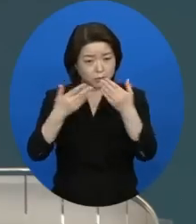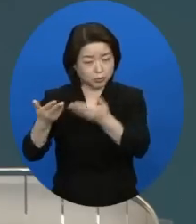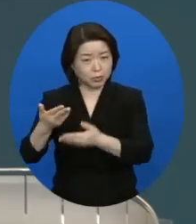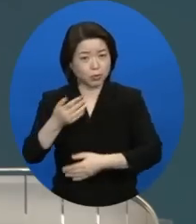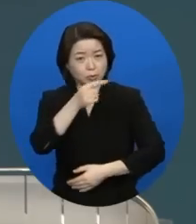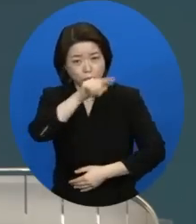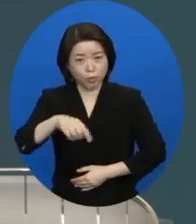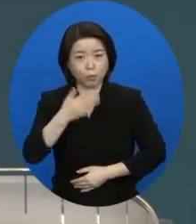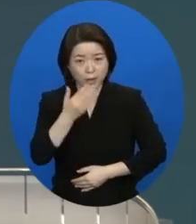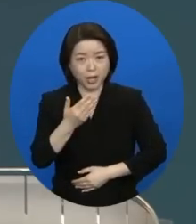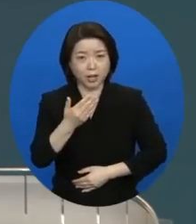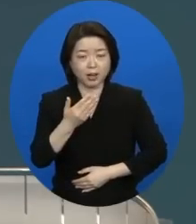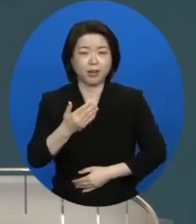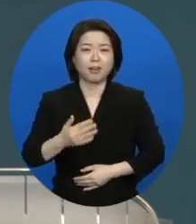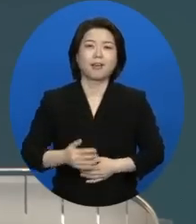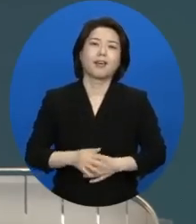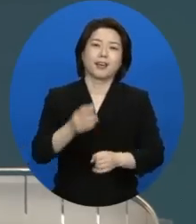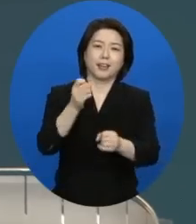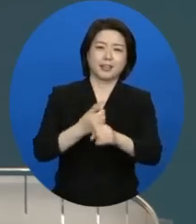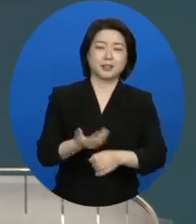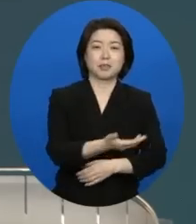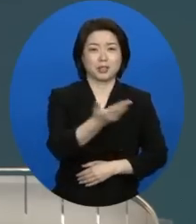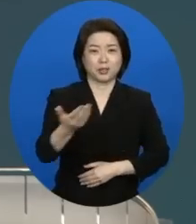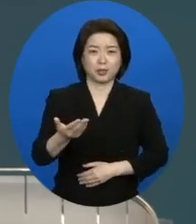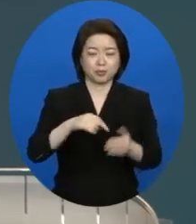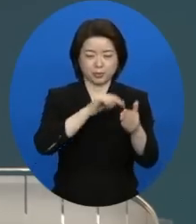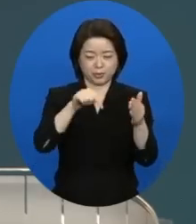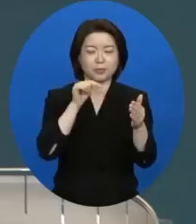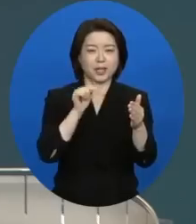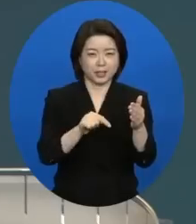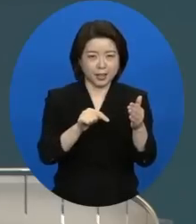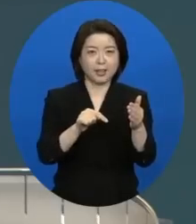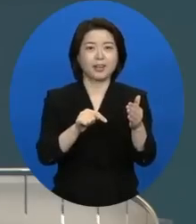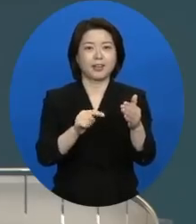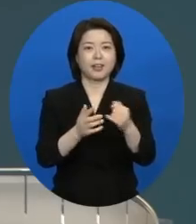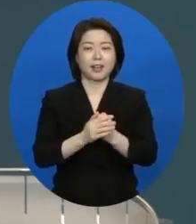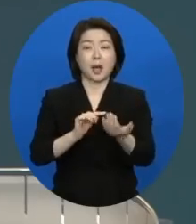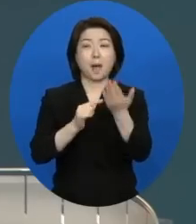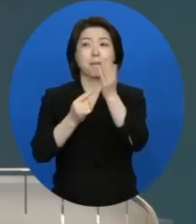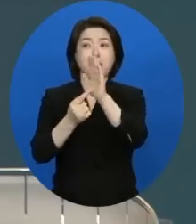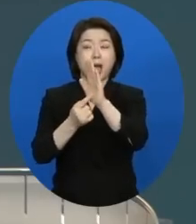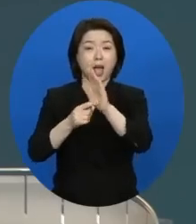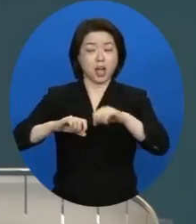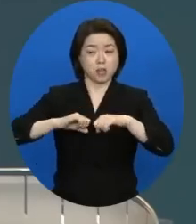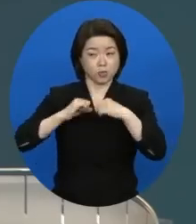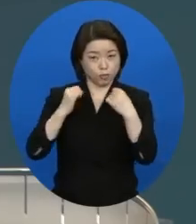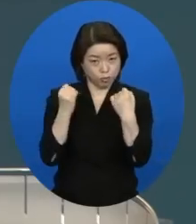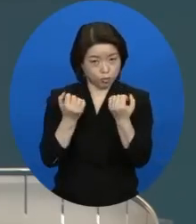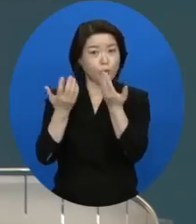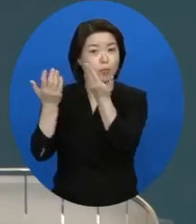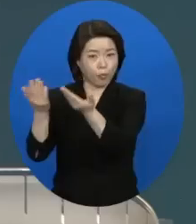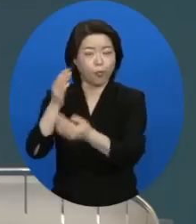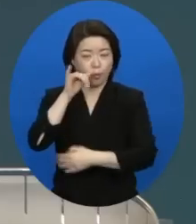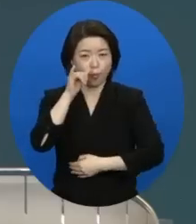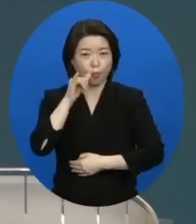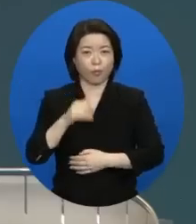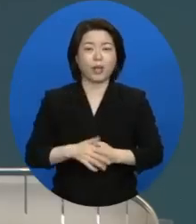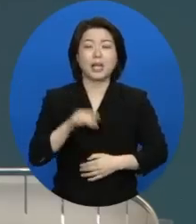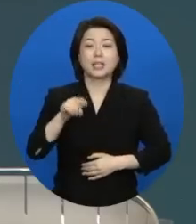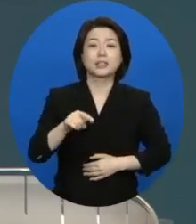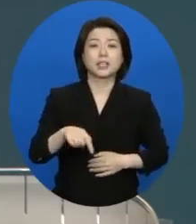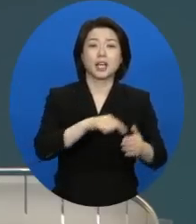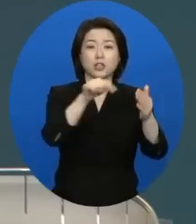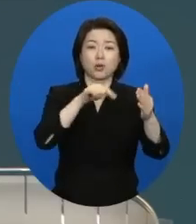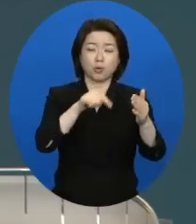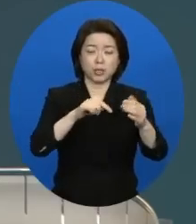있겠습니까? 이미 여러분은 여러분 안에 반응하기 시작하고 있어요, 말씀에. 그게 여러분